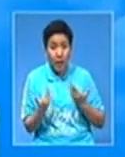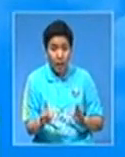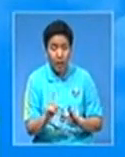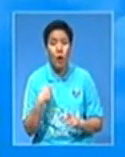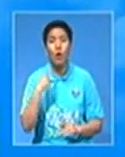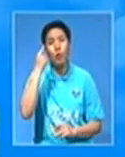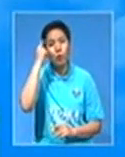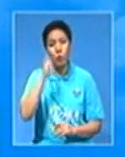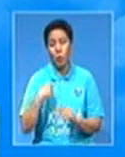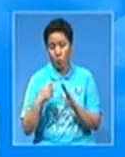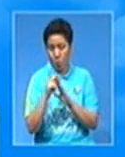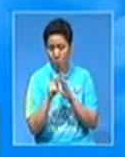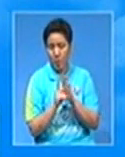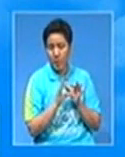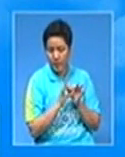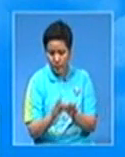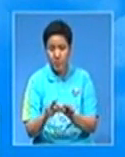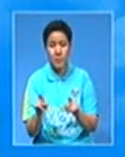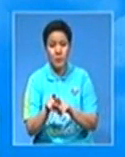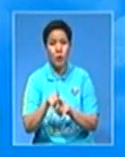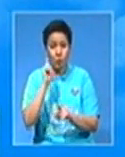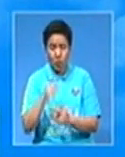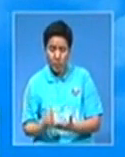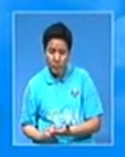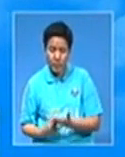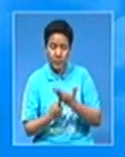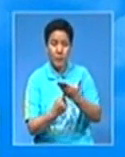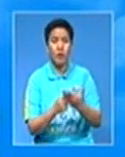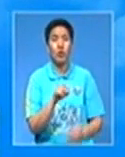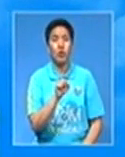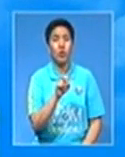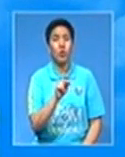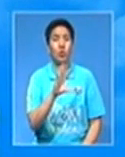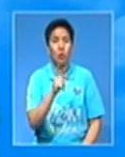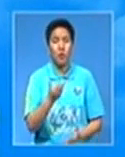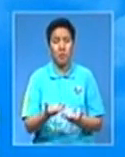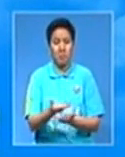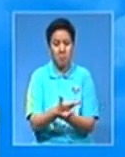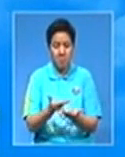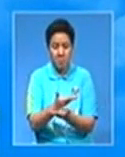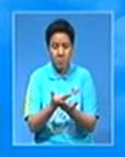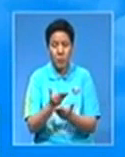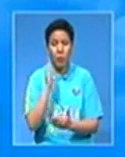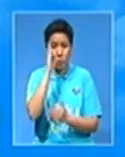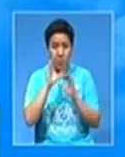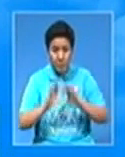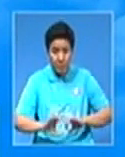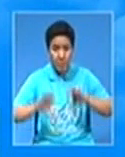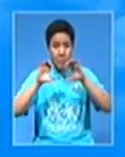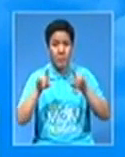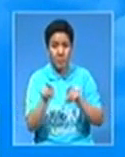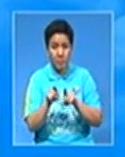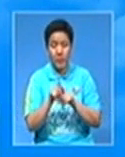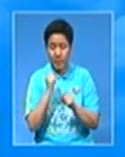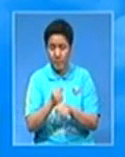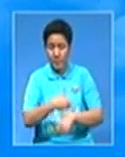ต้องมีผลในทางกฎหมายด้วยนะครับก็คงจะต้องนำเข้าไปพิจารณาในสชเพื่อจะได้ให้รัฐบาลต่อไปได้นำไปสู่การป